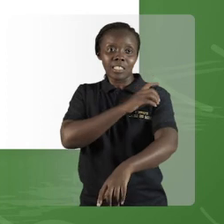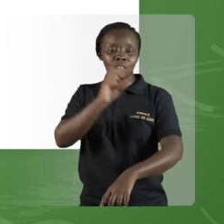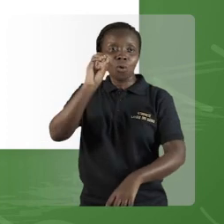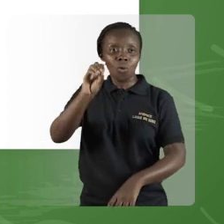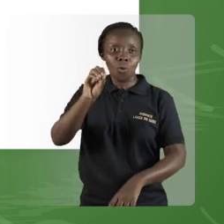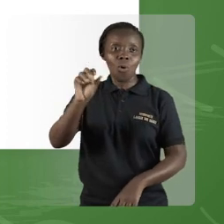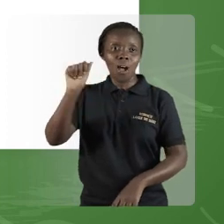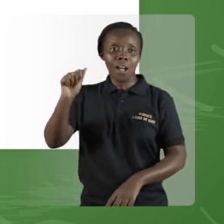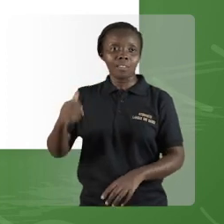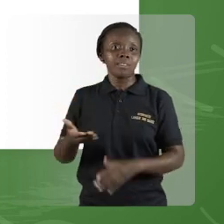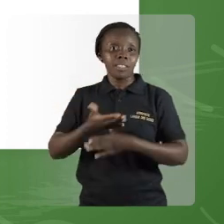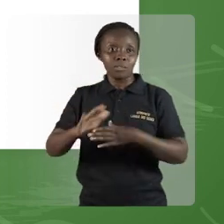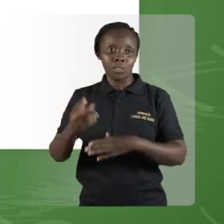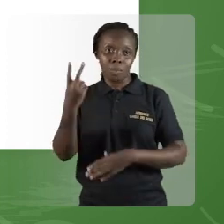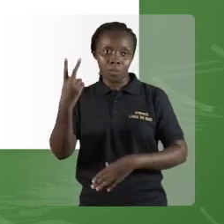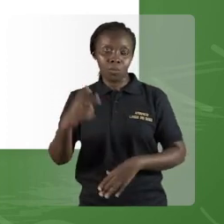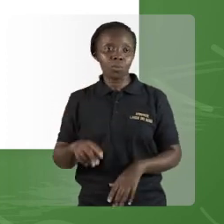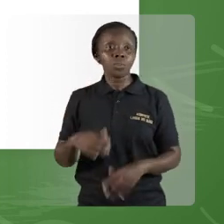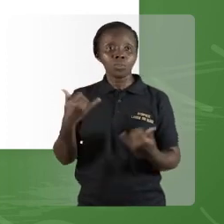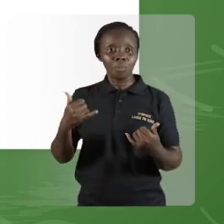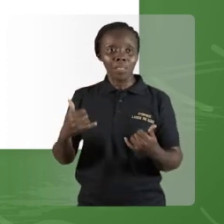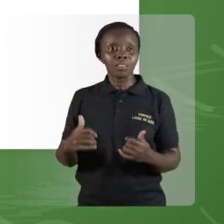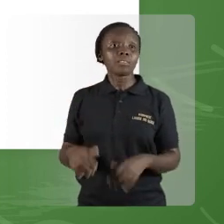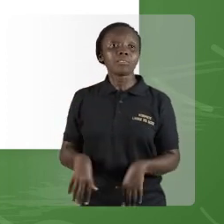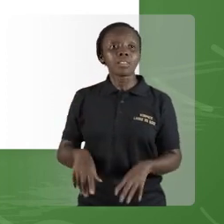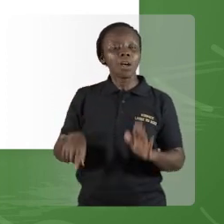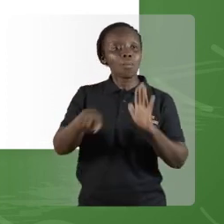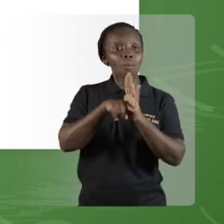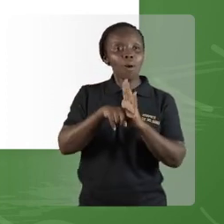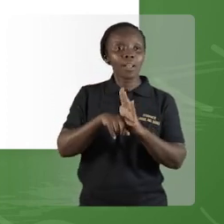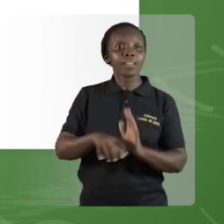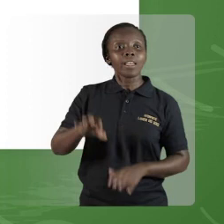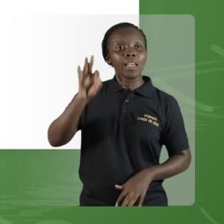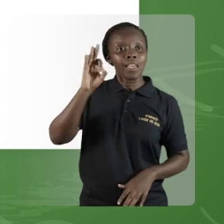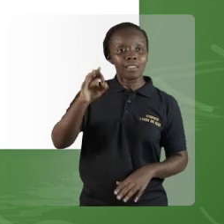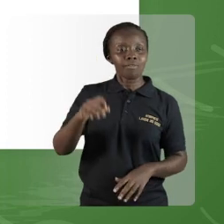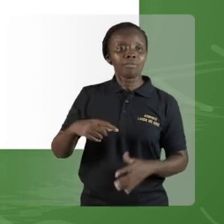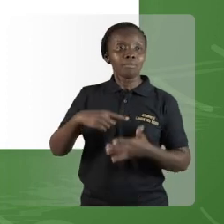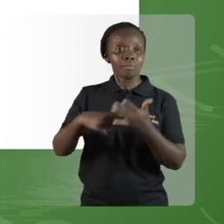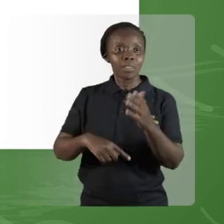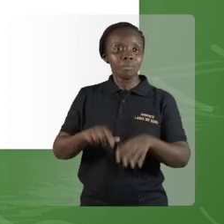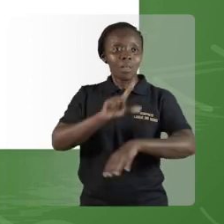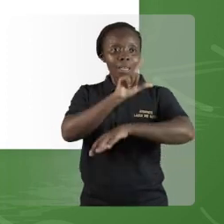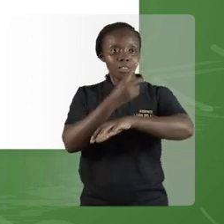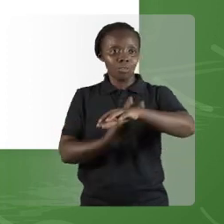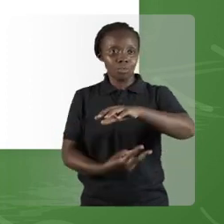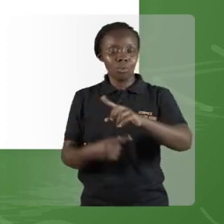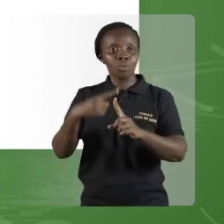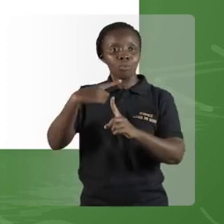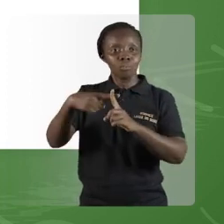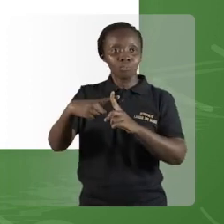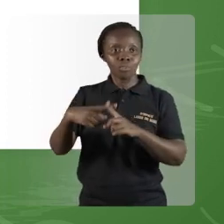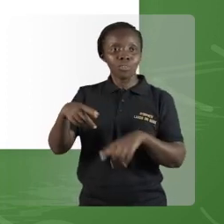moments devient donc moins F fois L sur 2 plus P fois L sur 2 sinus